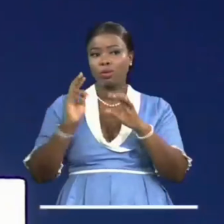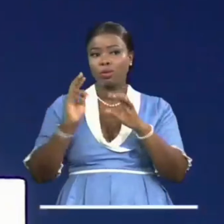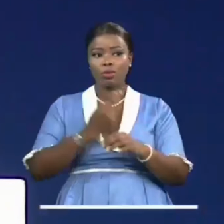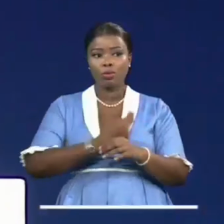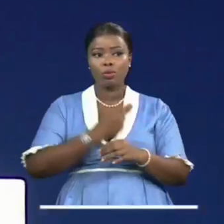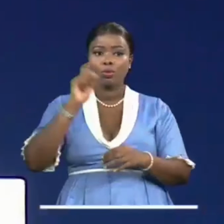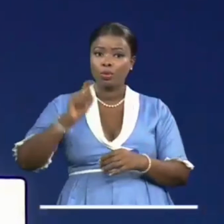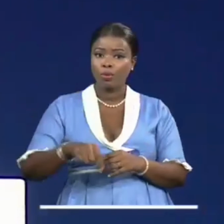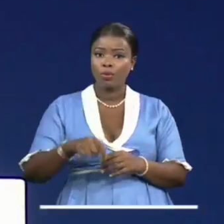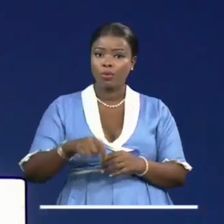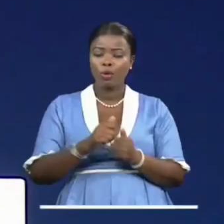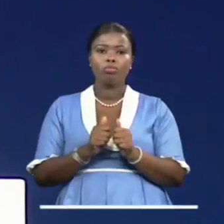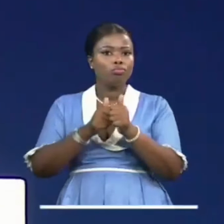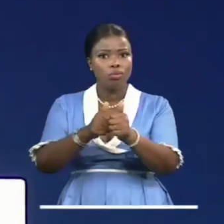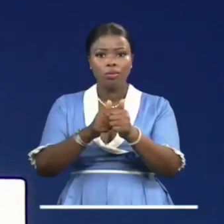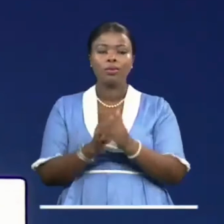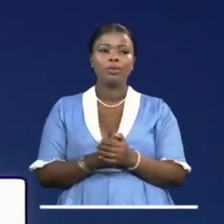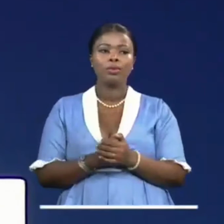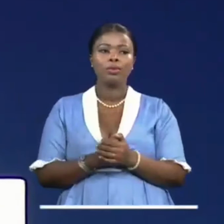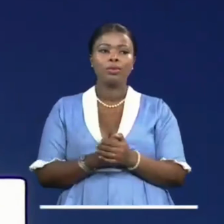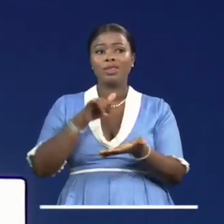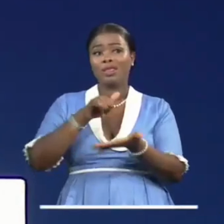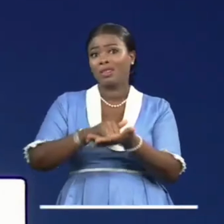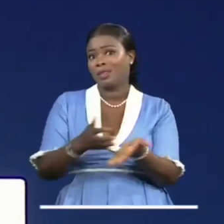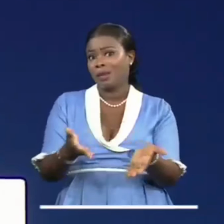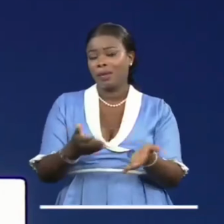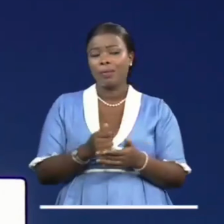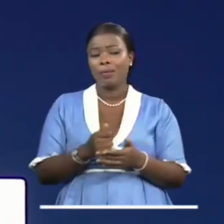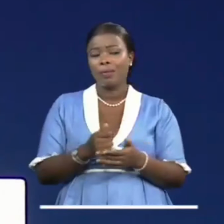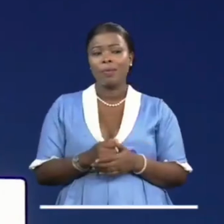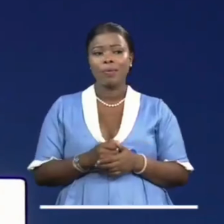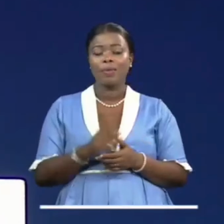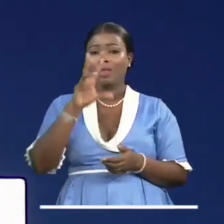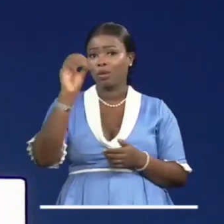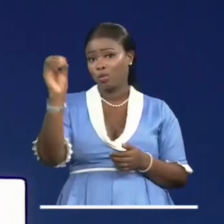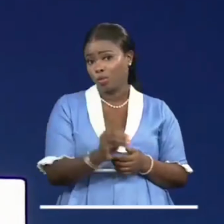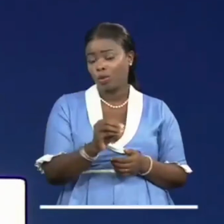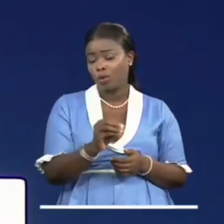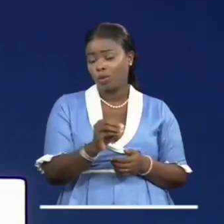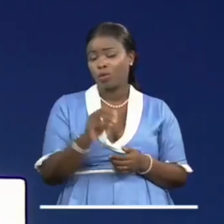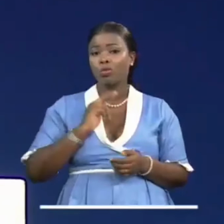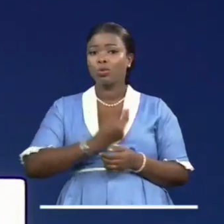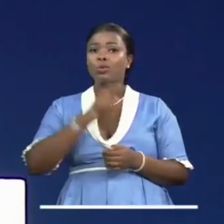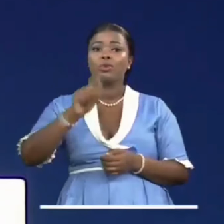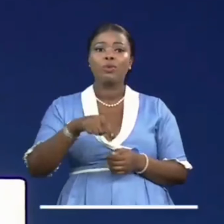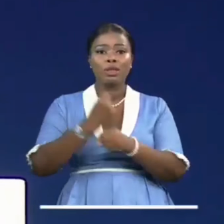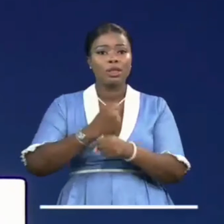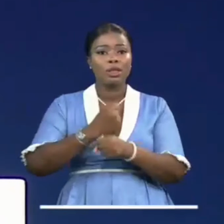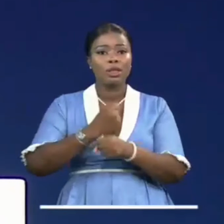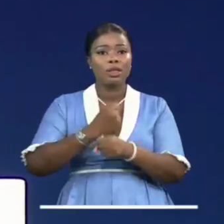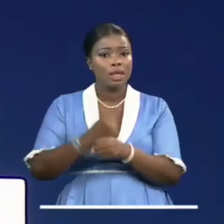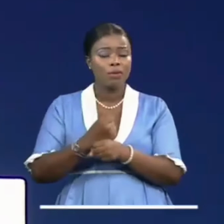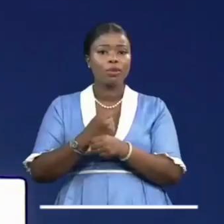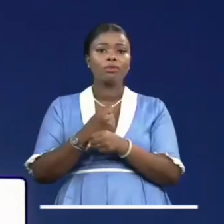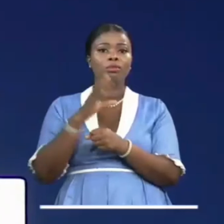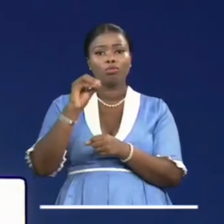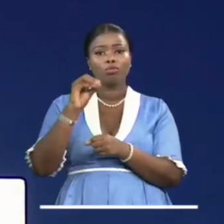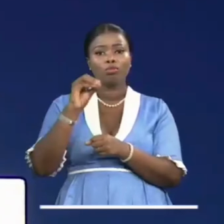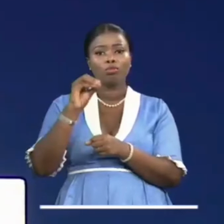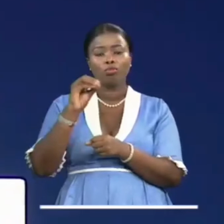devons poursuivre nous avons déjà un mix énergétique de tout de 30 % nous devons travailler arriver à 50 % d'énergie propre à